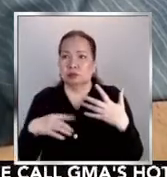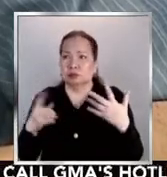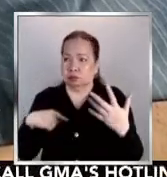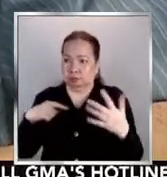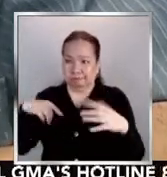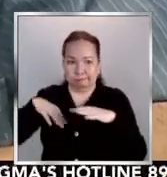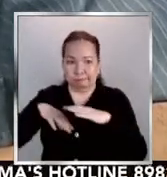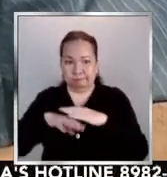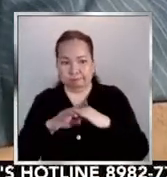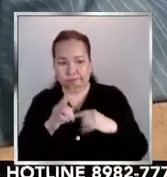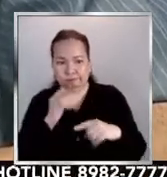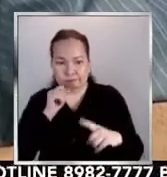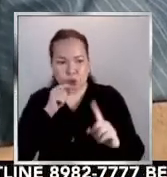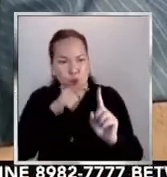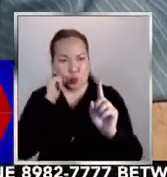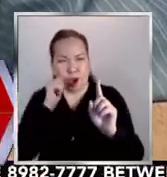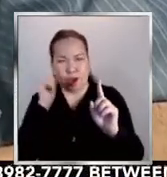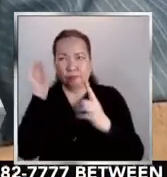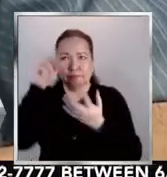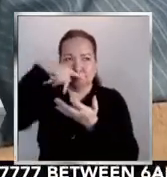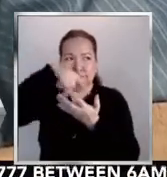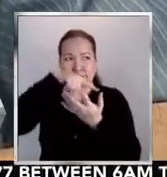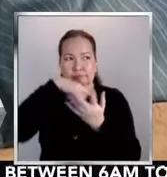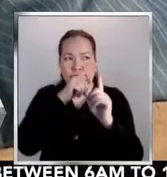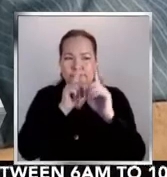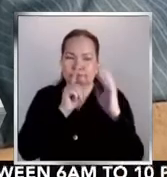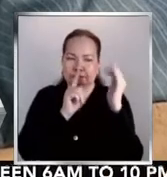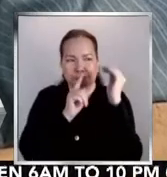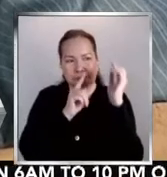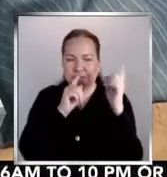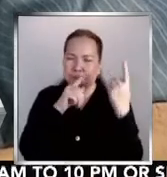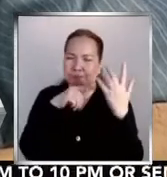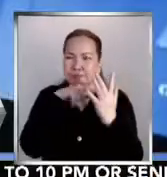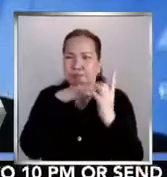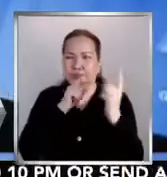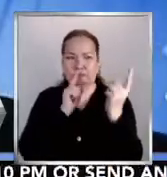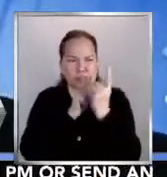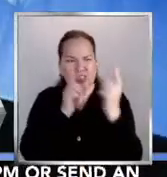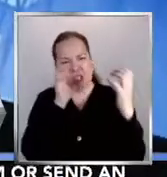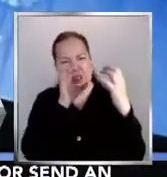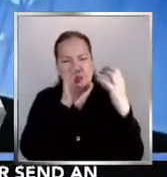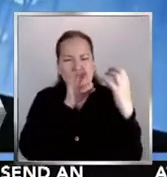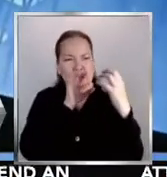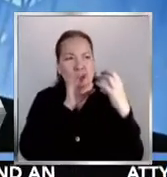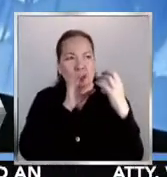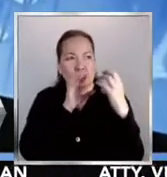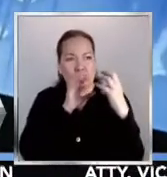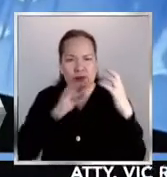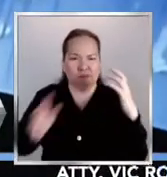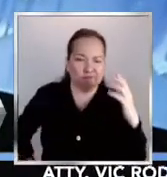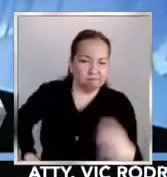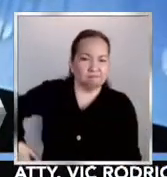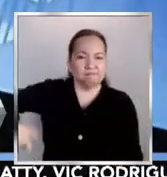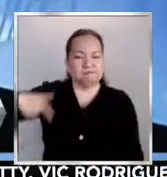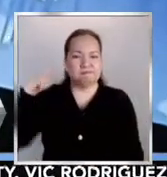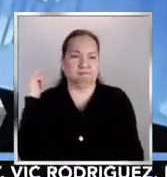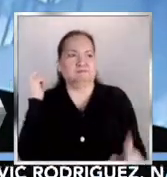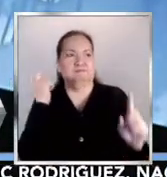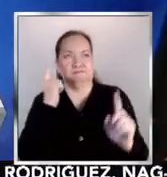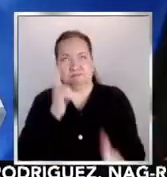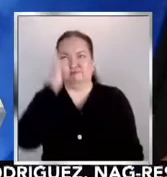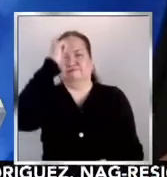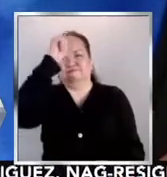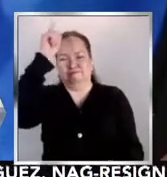na nagsasayaw. Kung saan habang nagsasayaw to ay nagkasagutan sila, biglang bumunot ito ng baril at nagpaputok